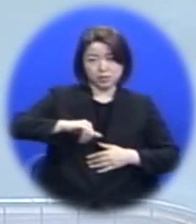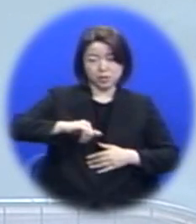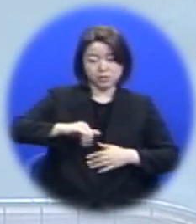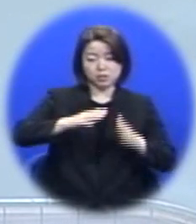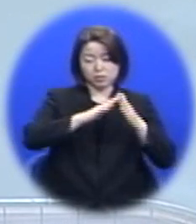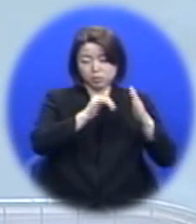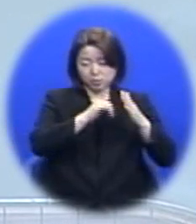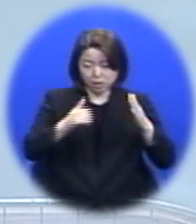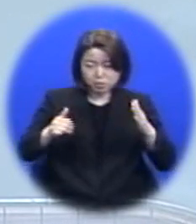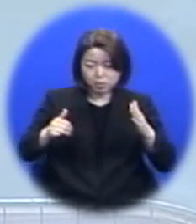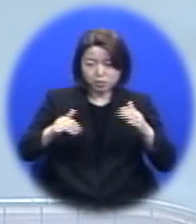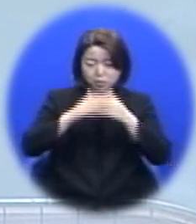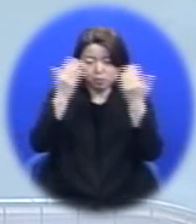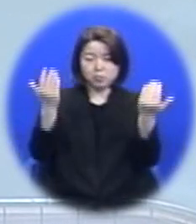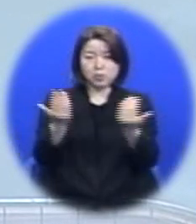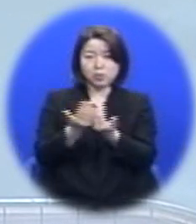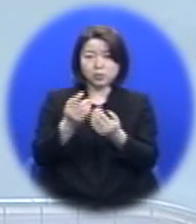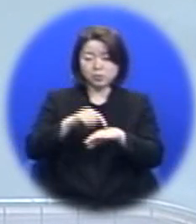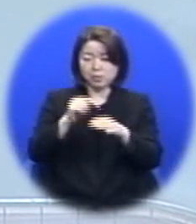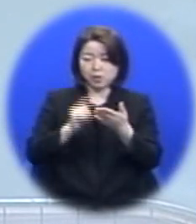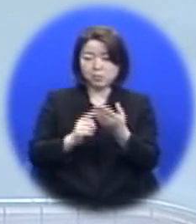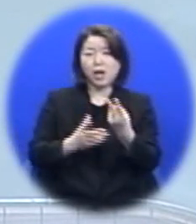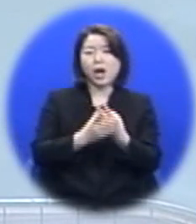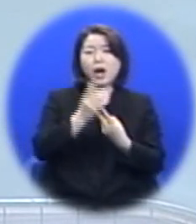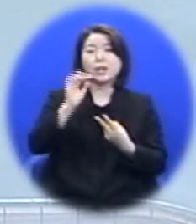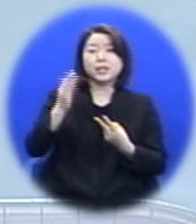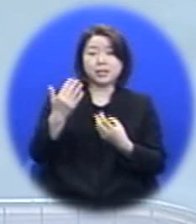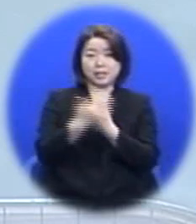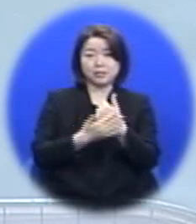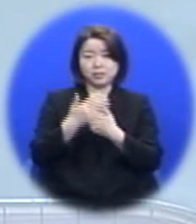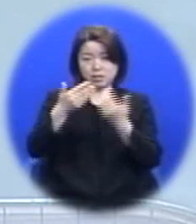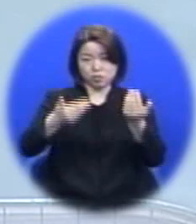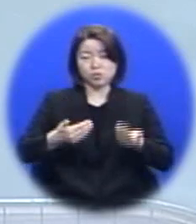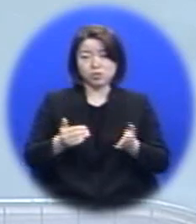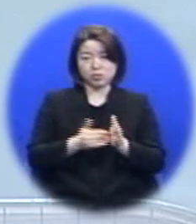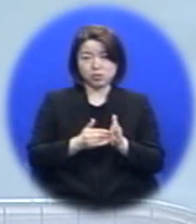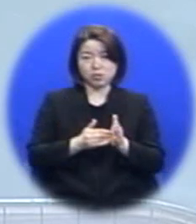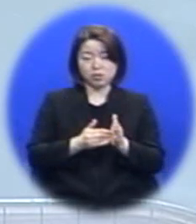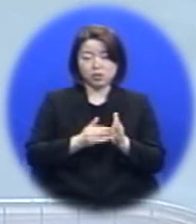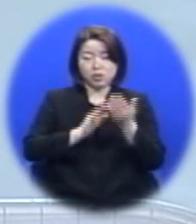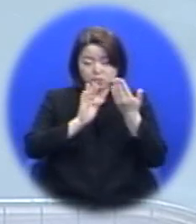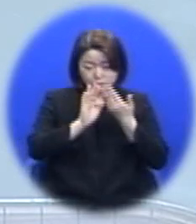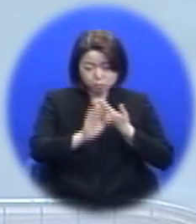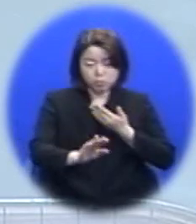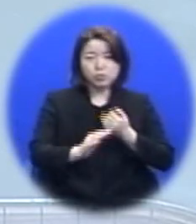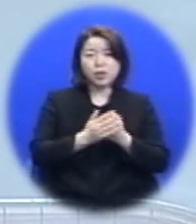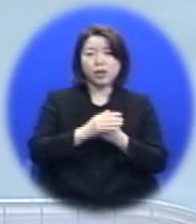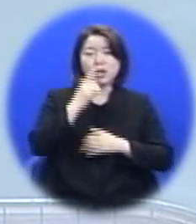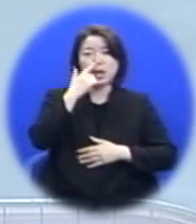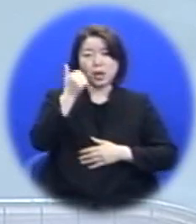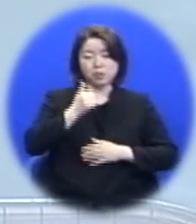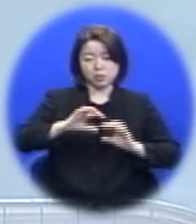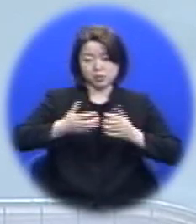다 마음이 하나가 되는 은혜를 주셨어요. 그리고 아버님이 돌아가셨습니다.